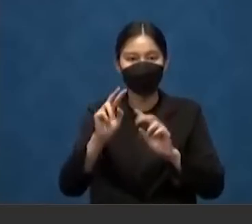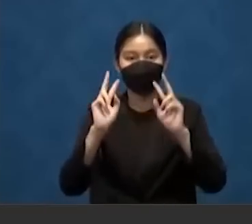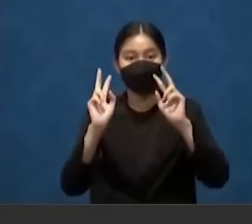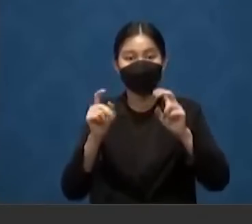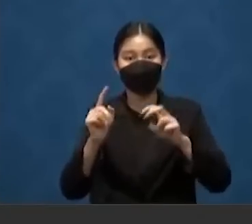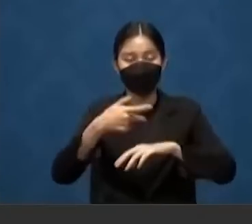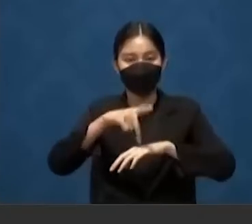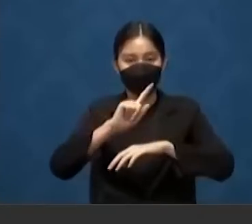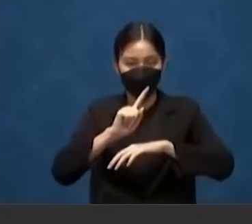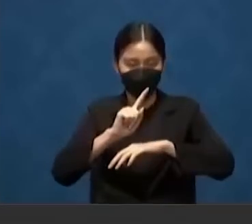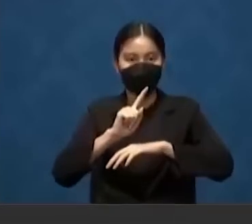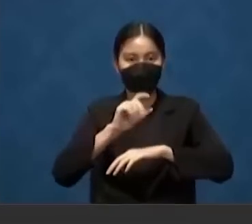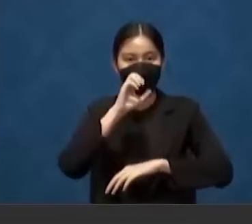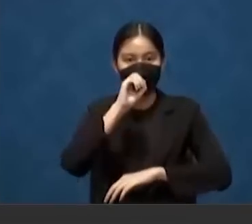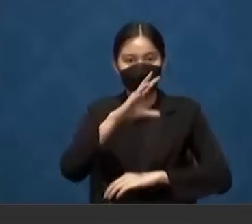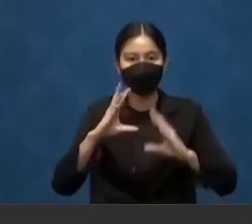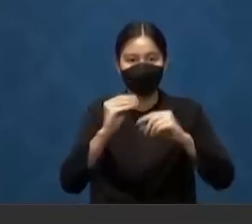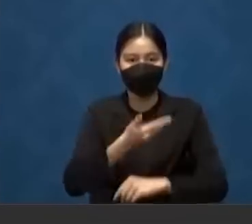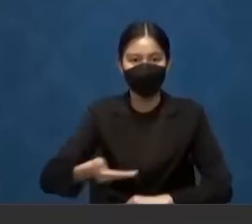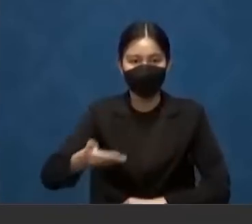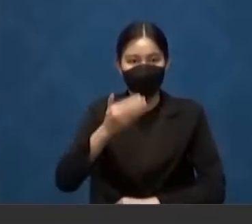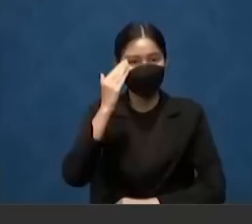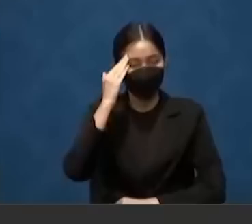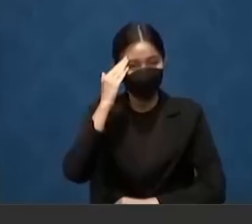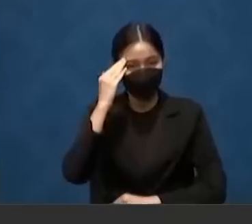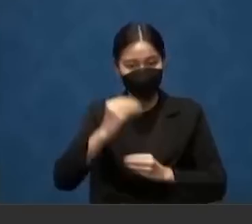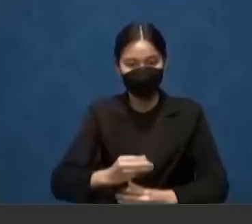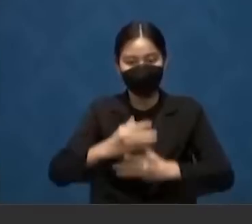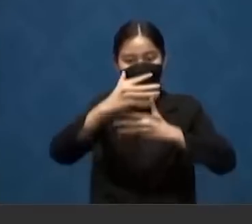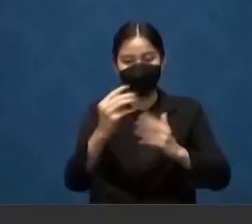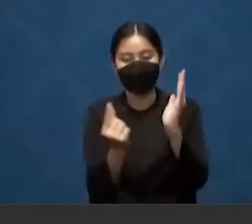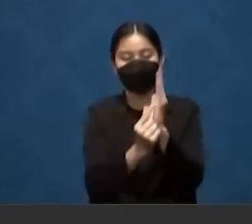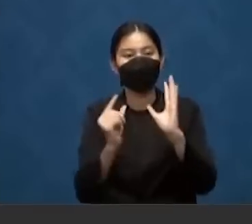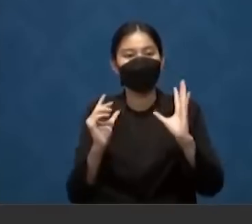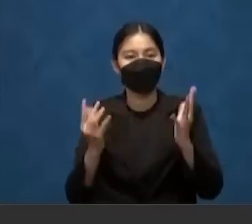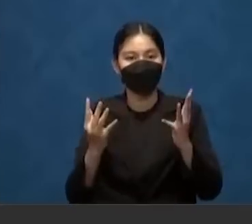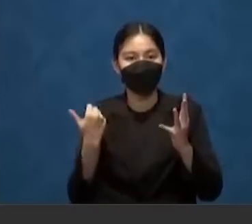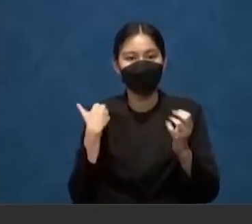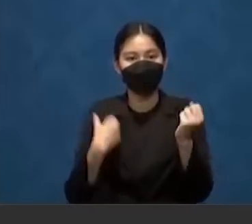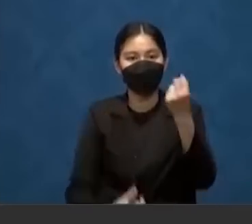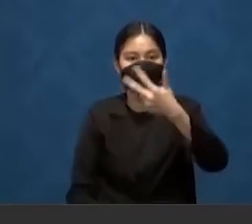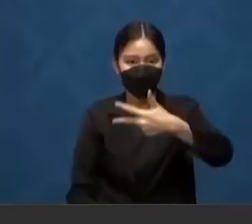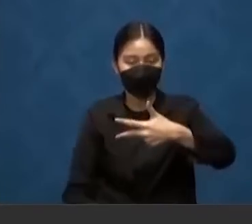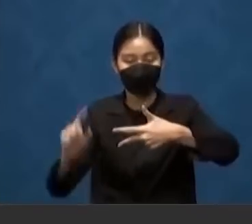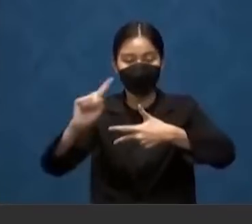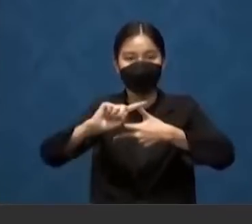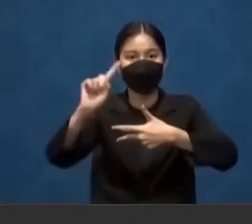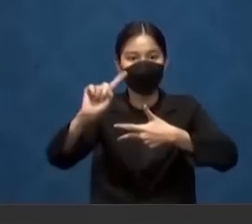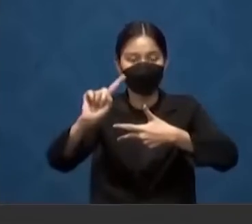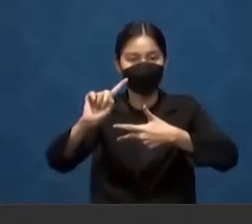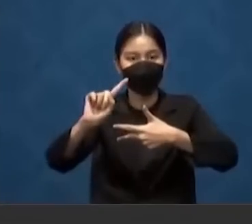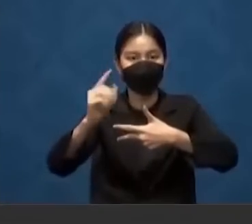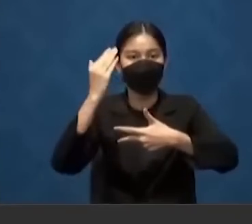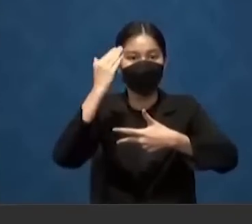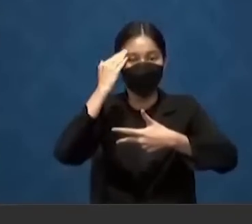รับประรตชน Buckที่ระทานจะแ้งที่ประชุมซึไม่ปากฏในระเบี่ย bud.สามเรื่องUh